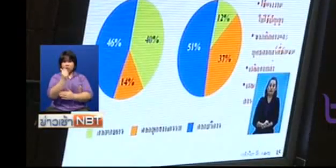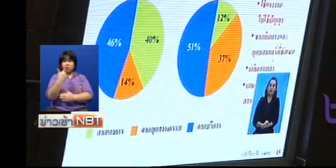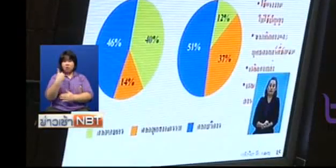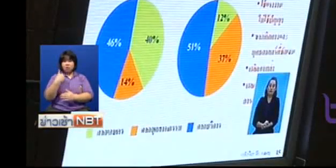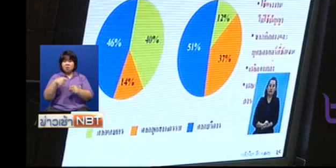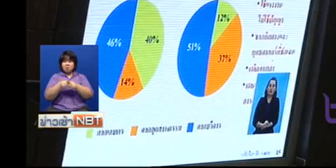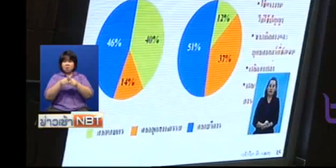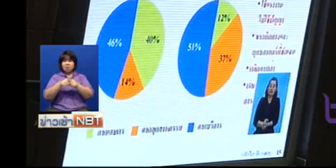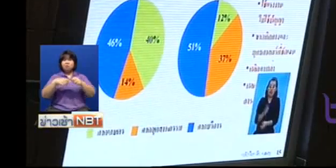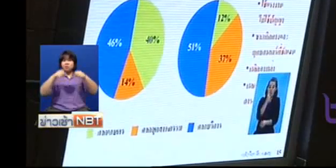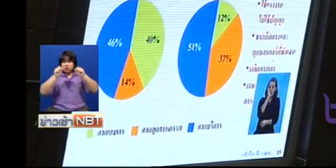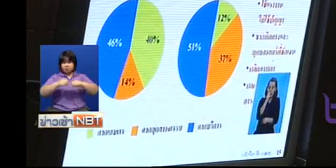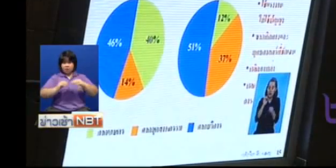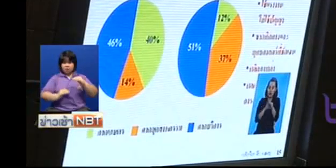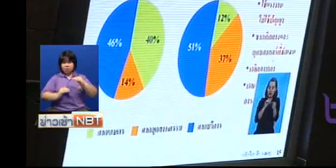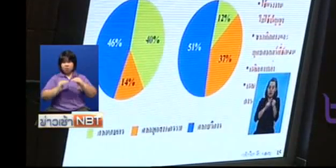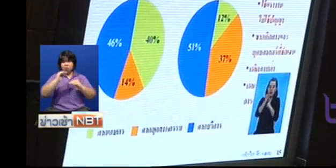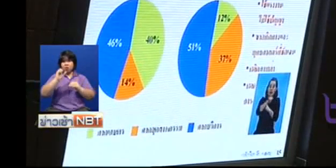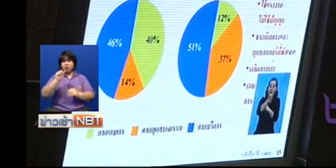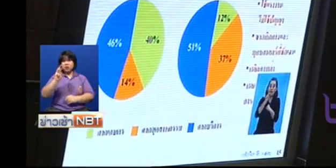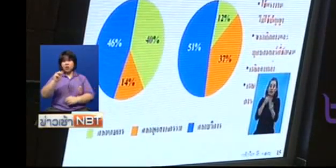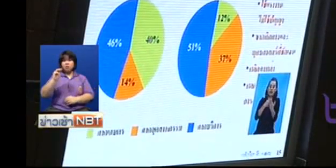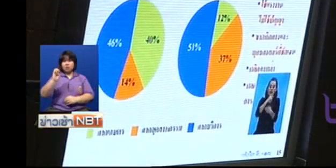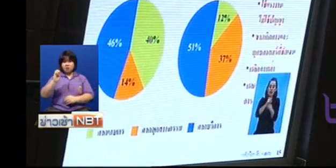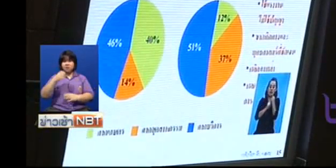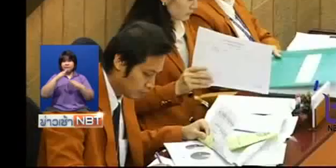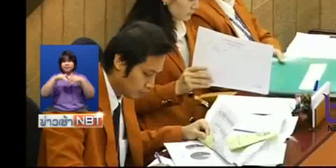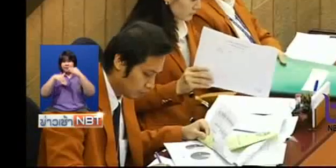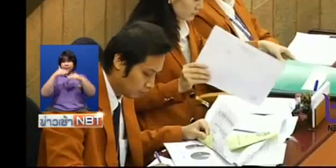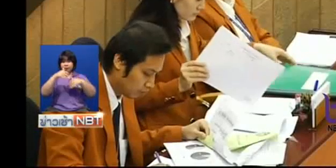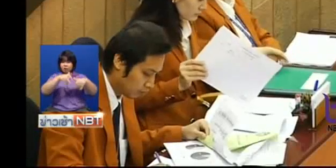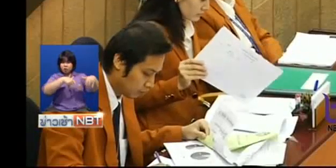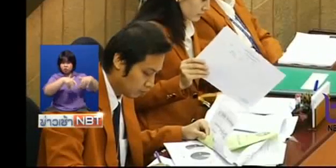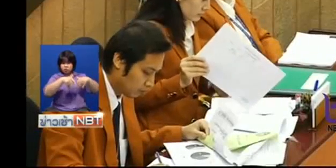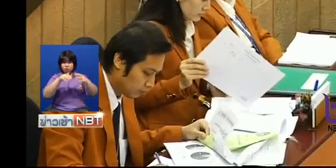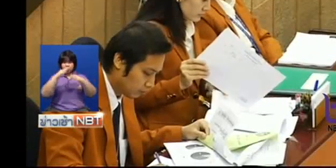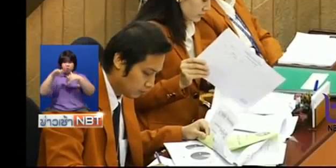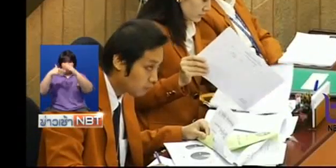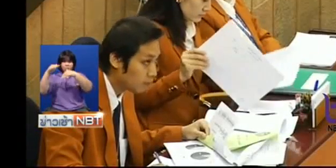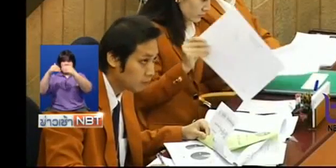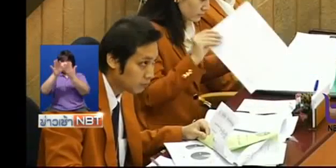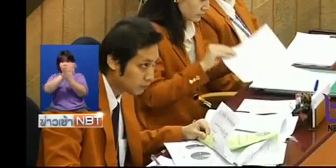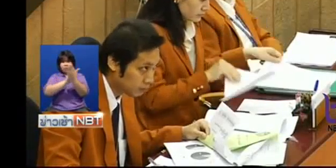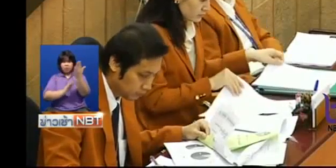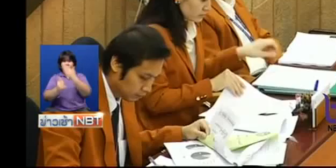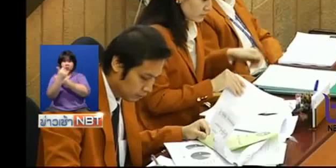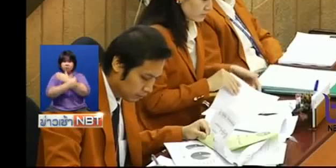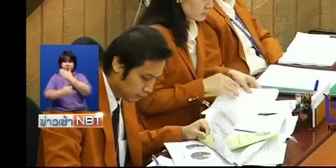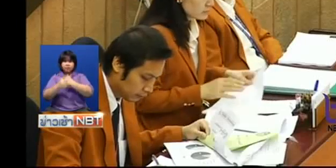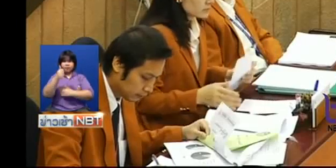กระดับความสามารถของ SMEให้เติบโตจากท้องถินสู่ภมิภาคและต่างประเทศ